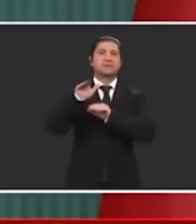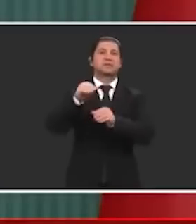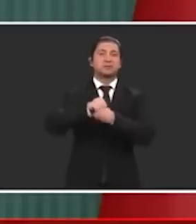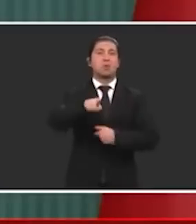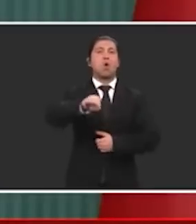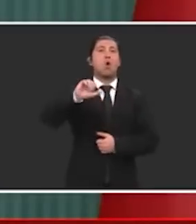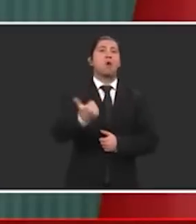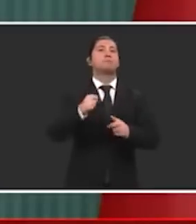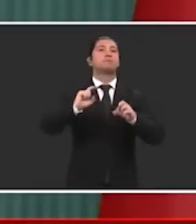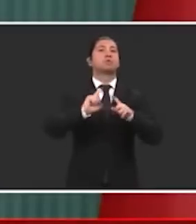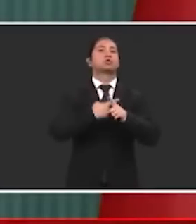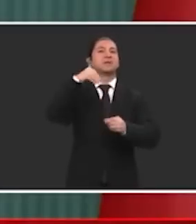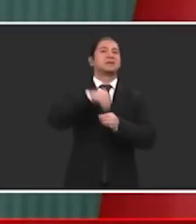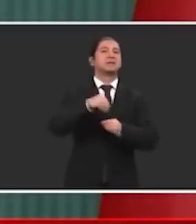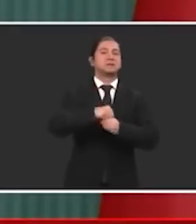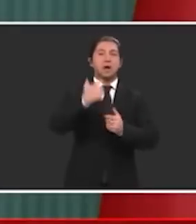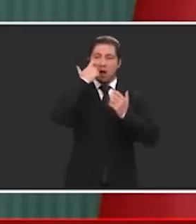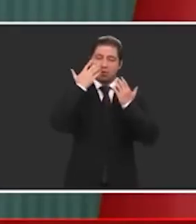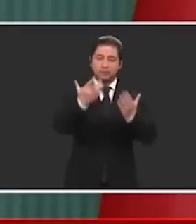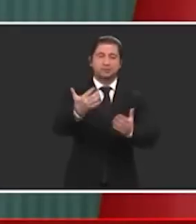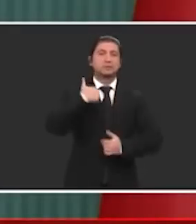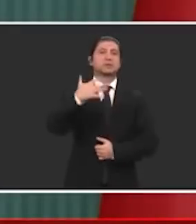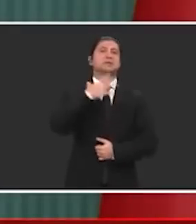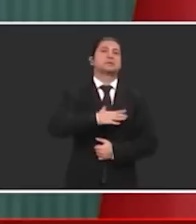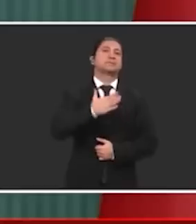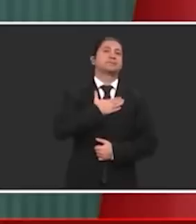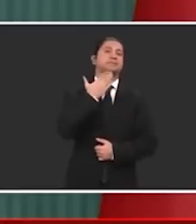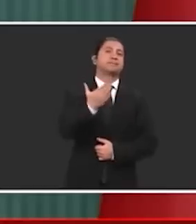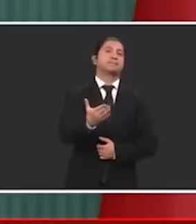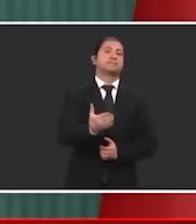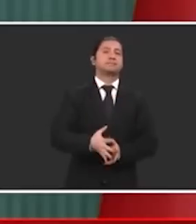bu önemli projemizin de hayırlı olmasını diliyorum.